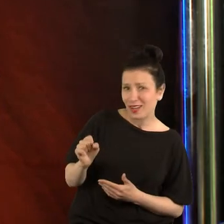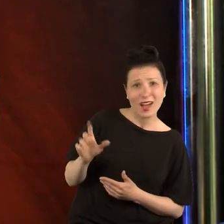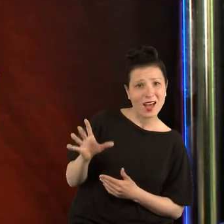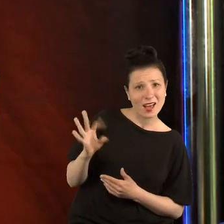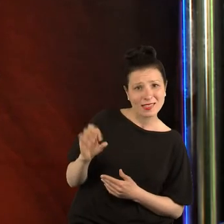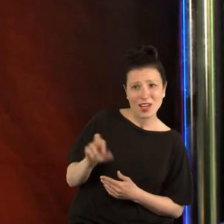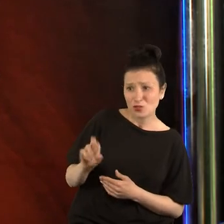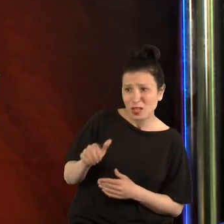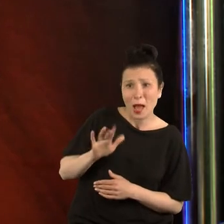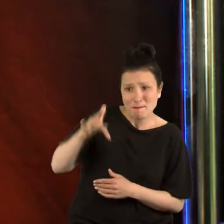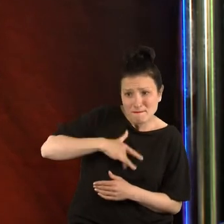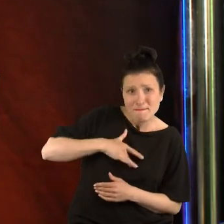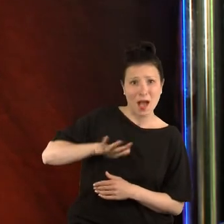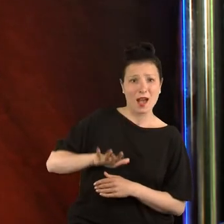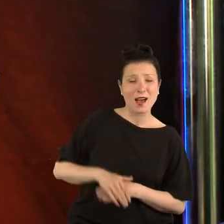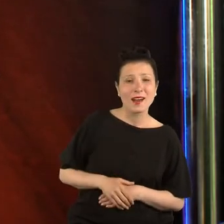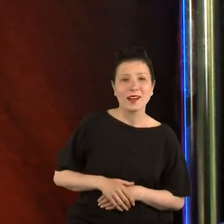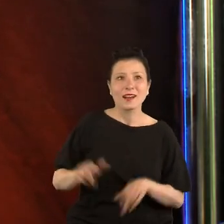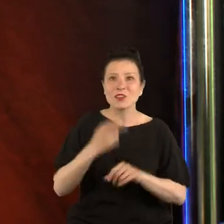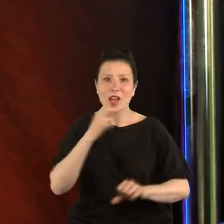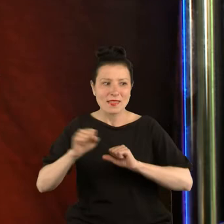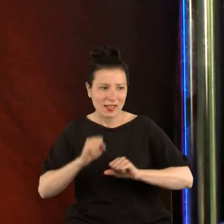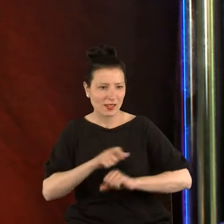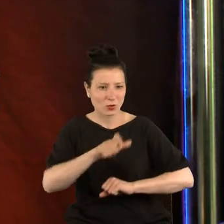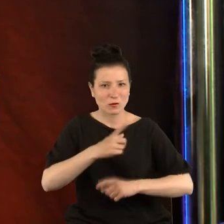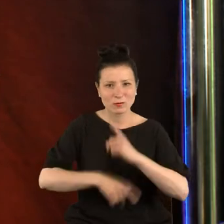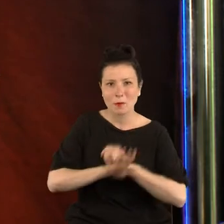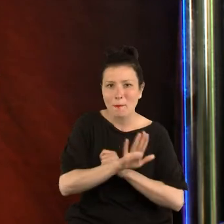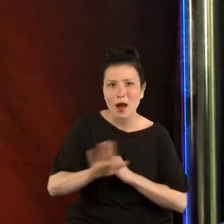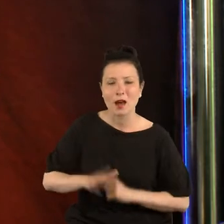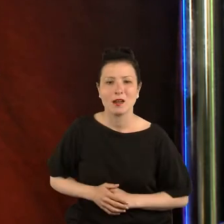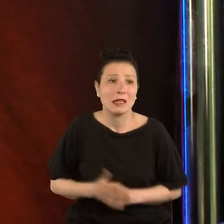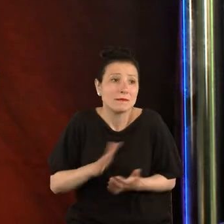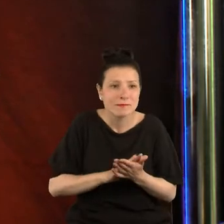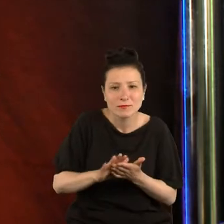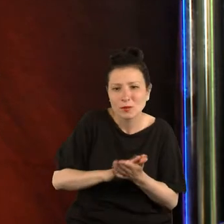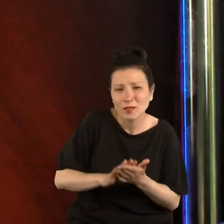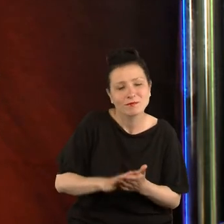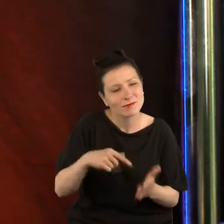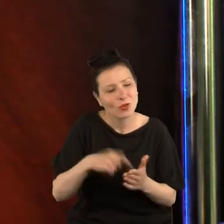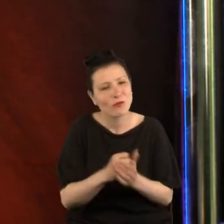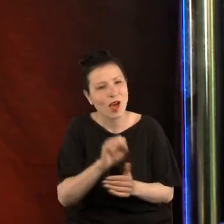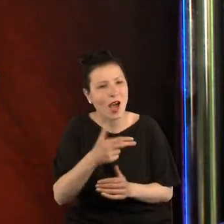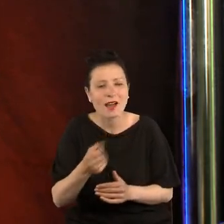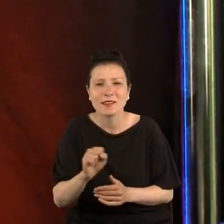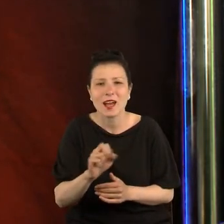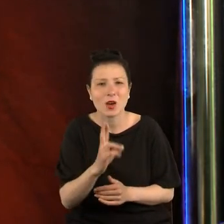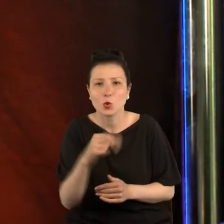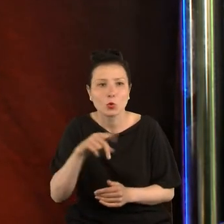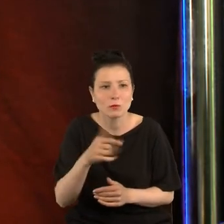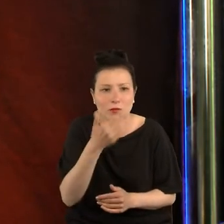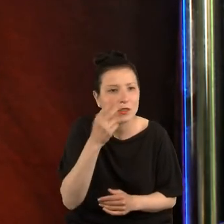posiada, albo też energii, którą te osoby posiadają. Ja się, no przepraszam znowu Ania Ruc, jeśli jest, bo jej nie